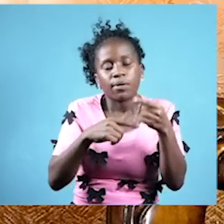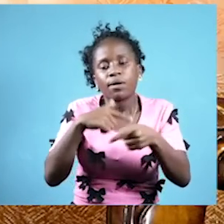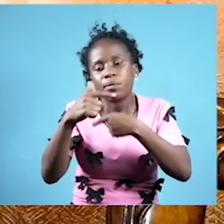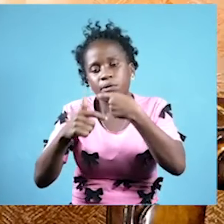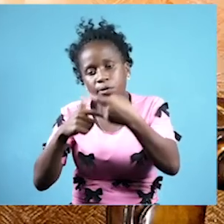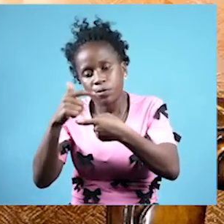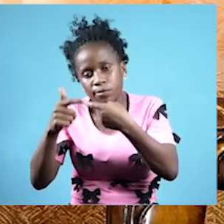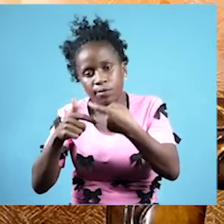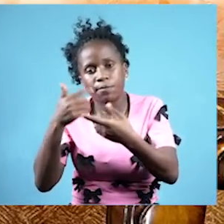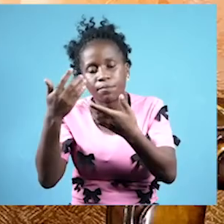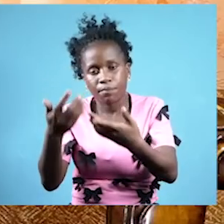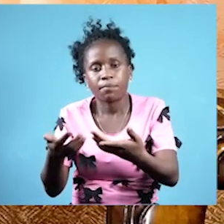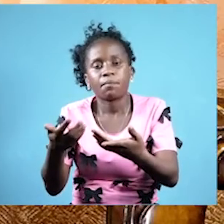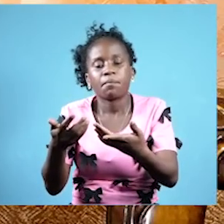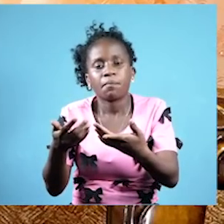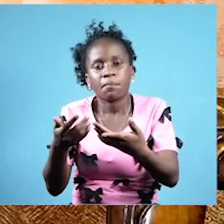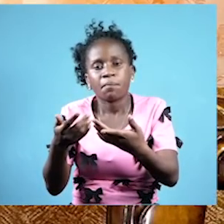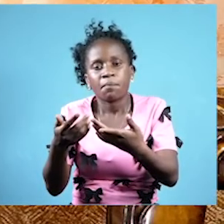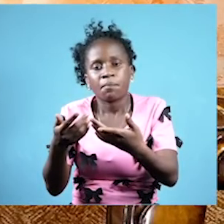Yale ambayo yamearithi anayaendeleza